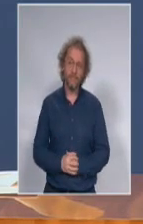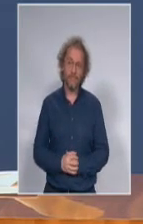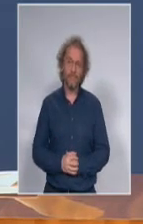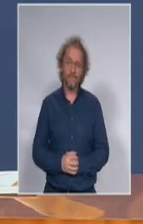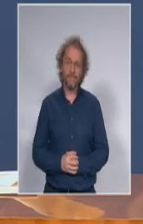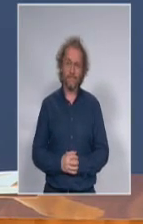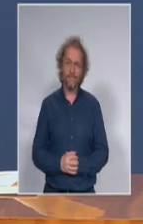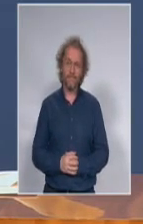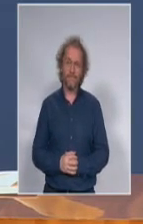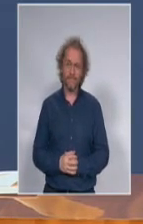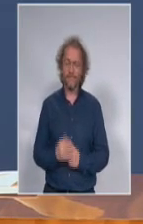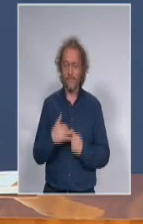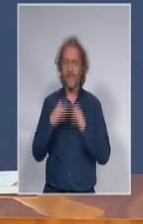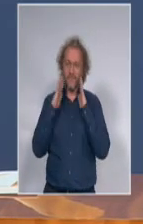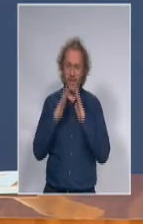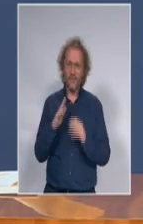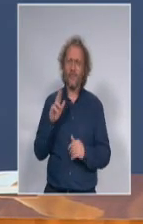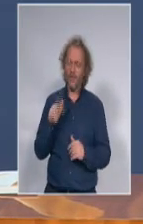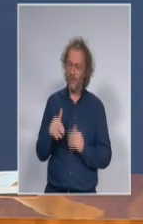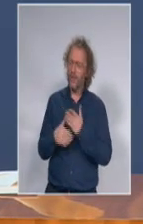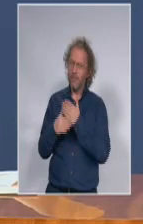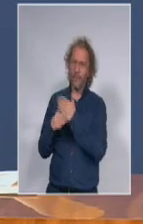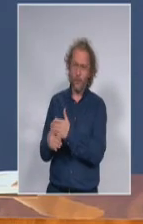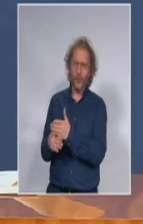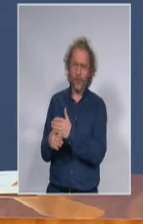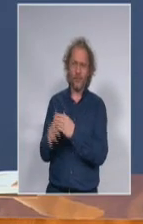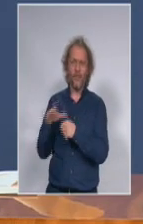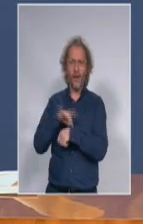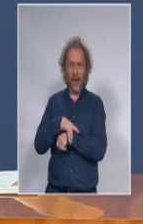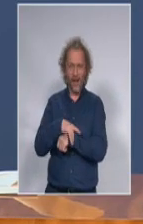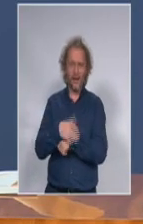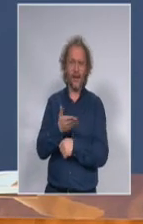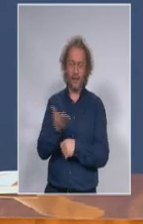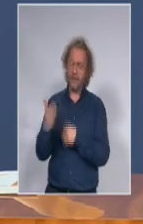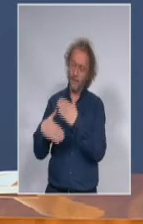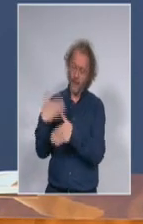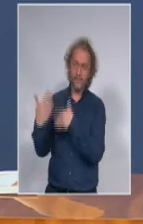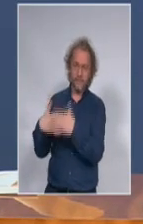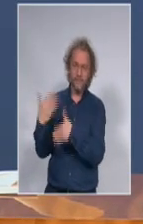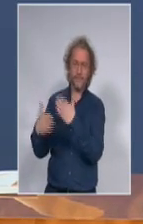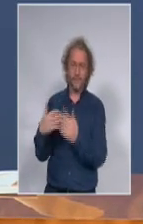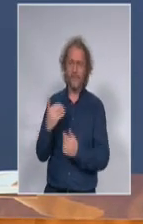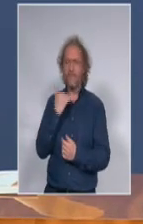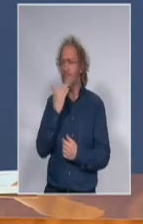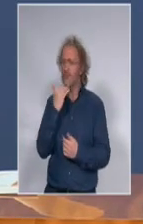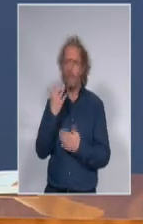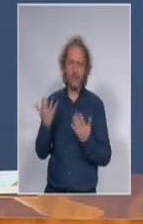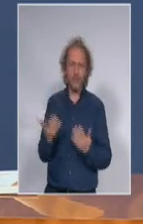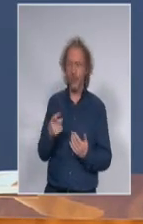moći da pomognemo lekarima da u ovakvom tempu nastavi ako su veoma umorni.